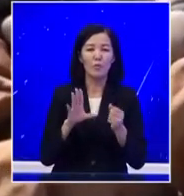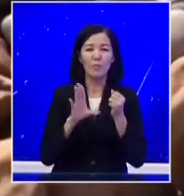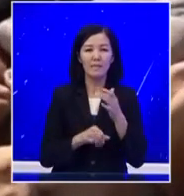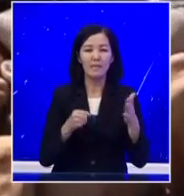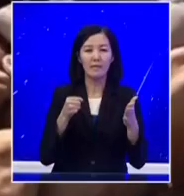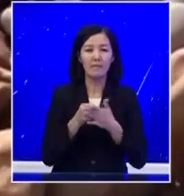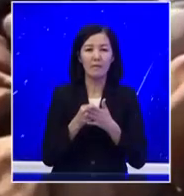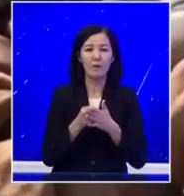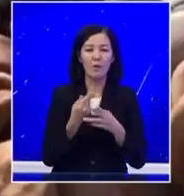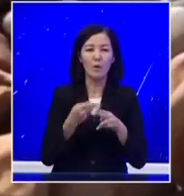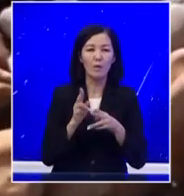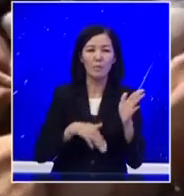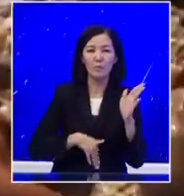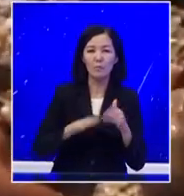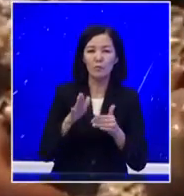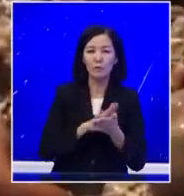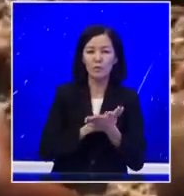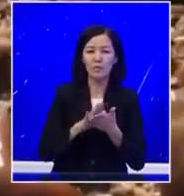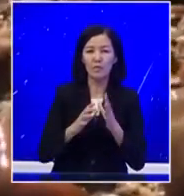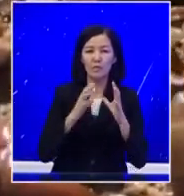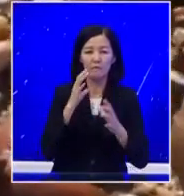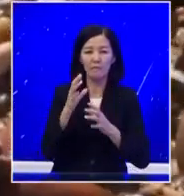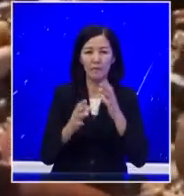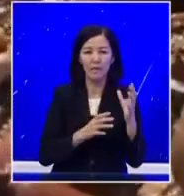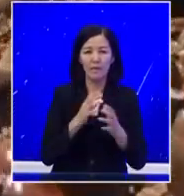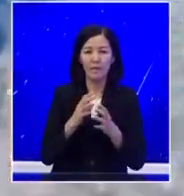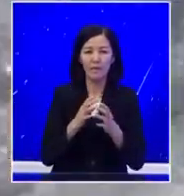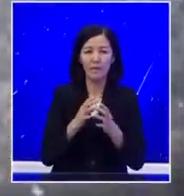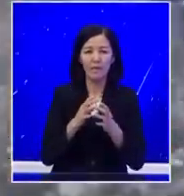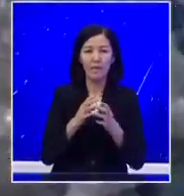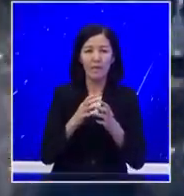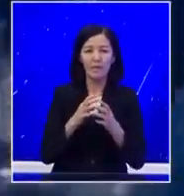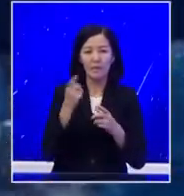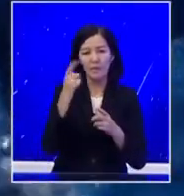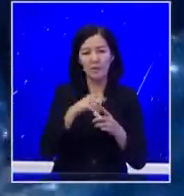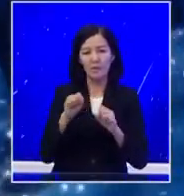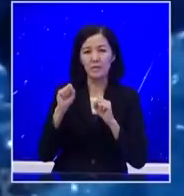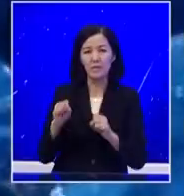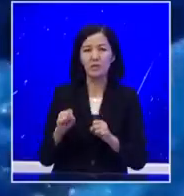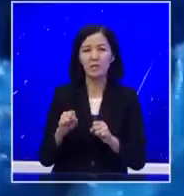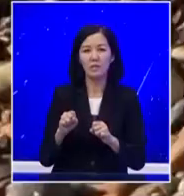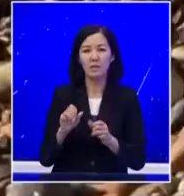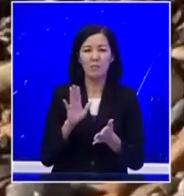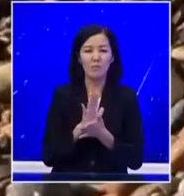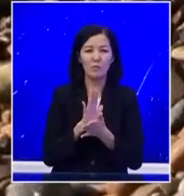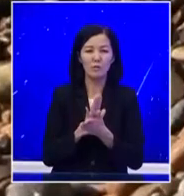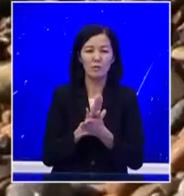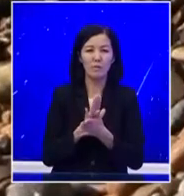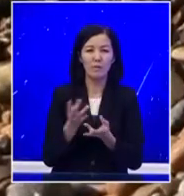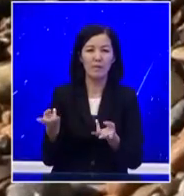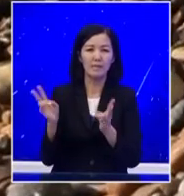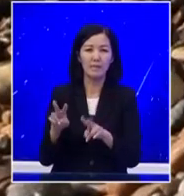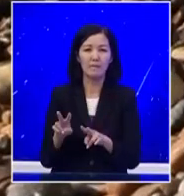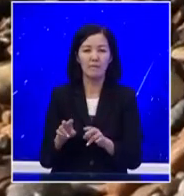считались одними из чистейших в мире дополним средства индивидуальной защиты стали и неотъемлемой частью мусора остающегося